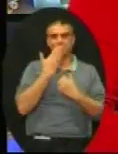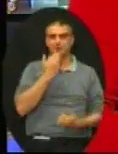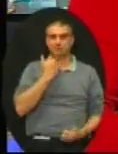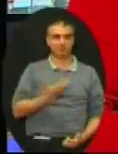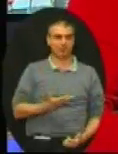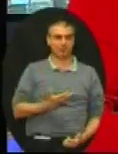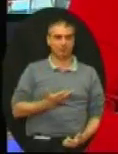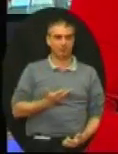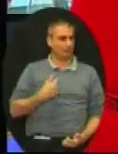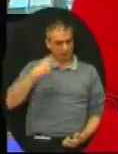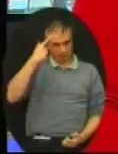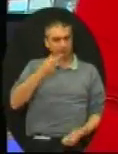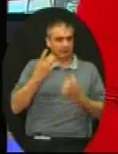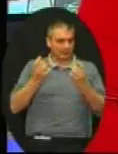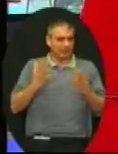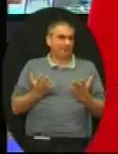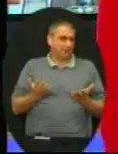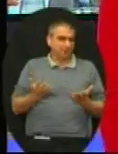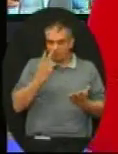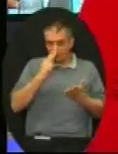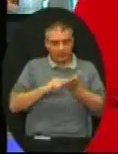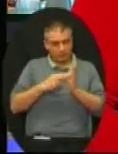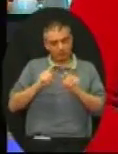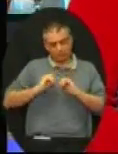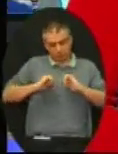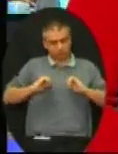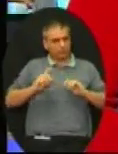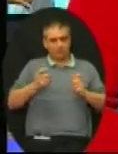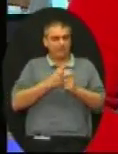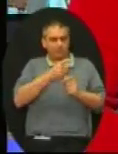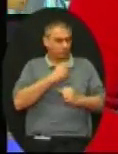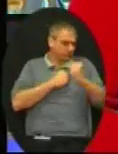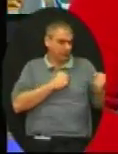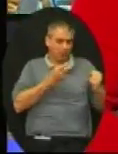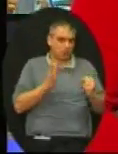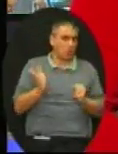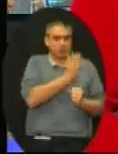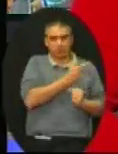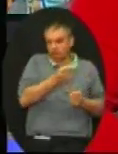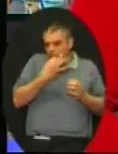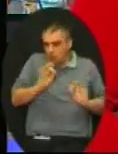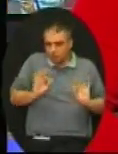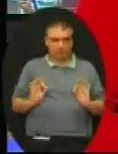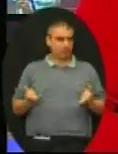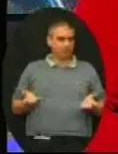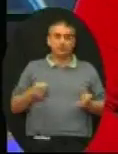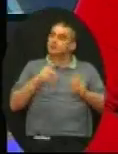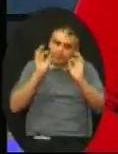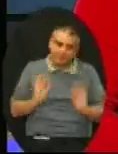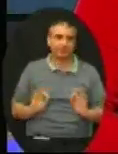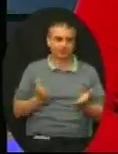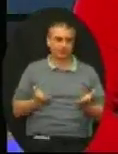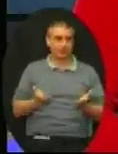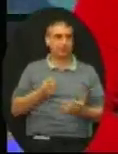הישראלית. אני חושבת שזה טבעי פוליטית לבדל את עצמך ממפלגות שהן שמאלה ממך. זה לגיטימי לגמרי, לגיטימי